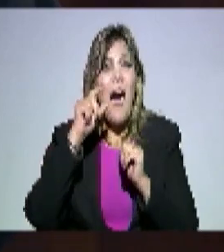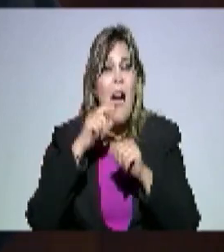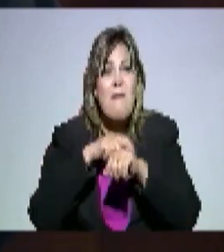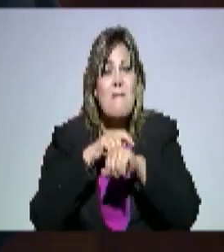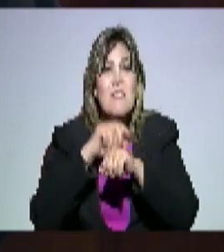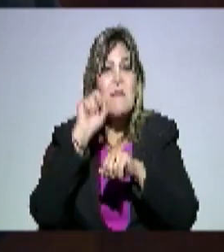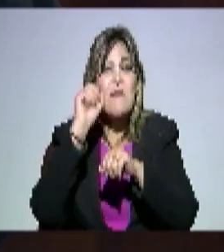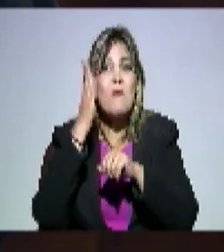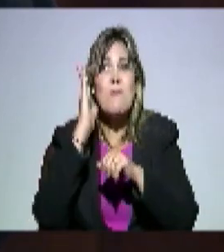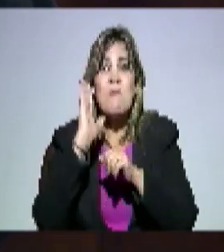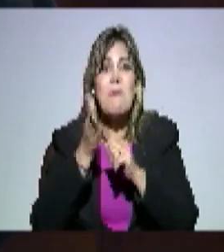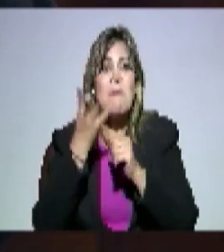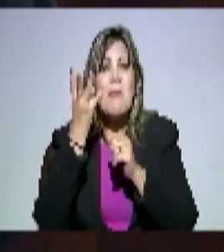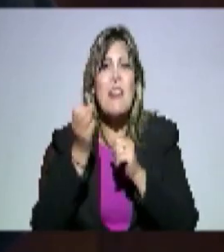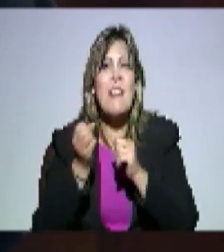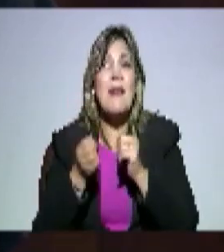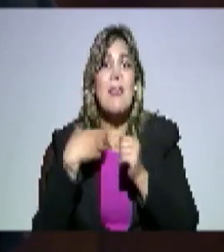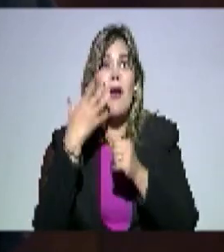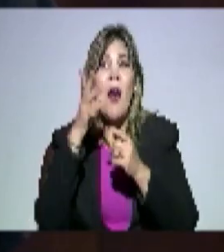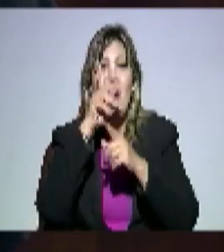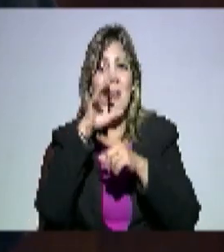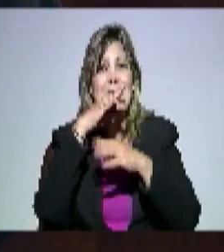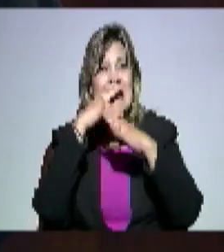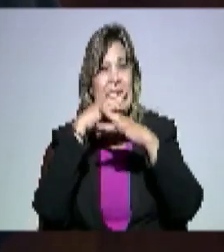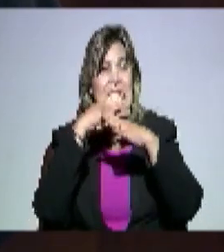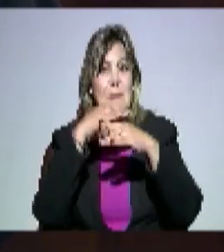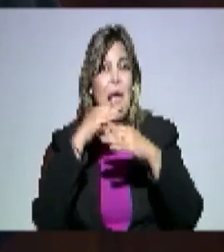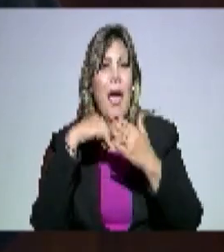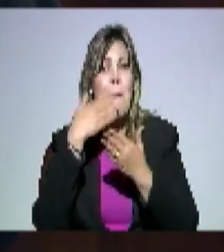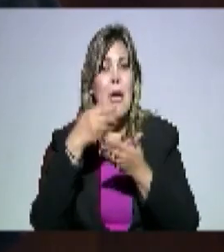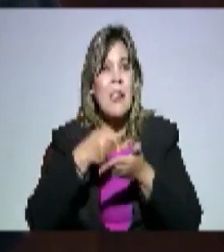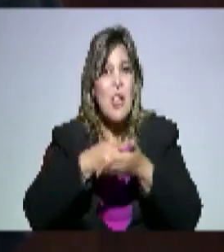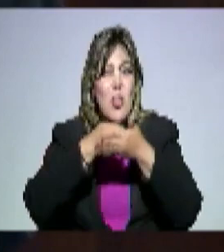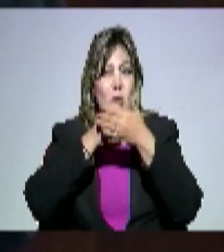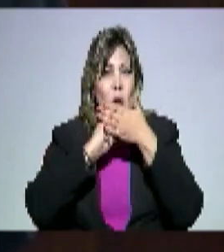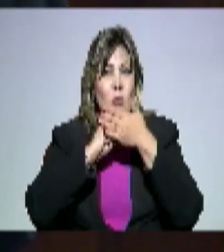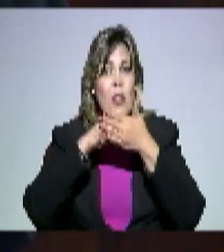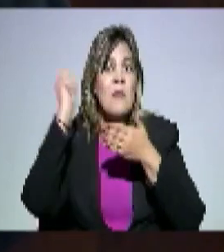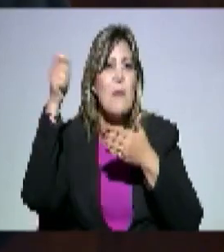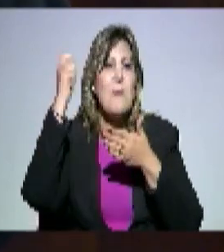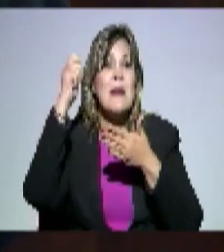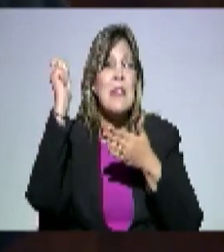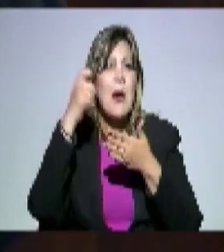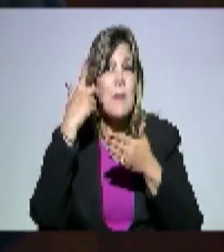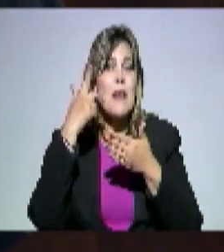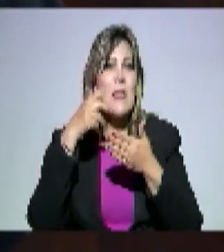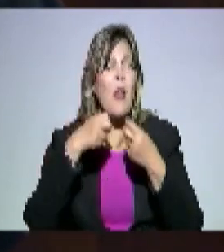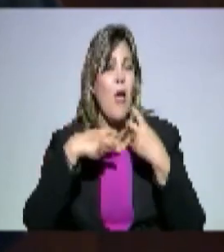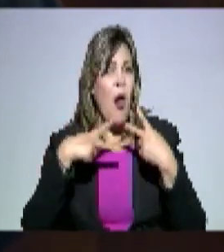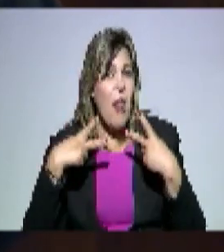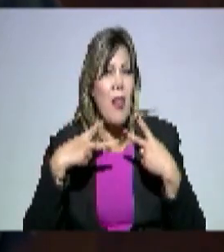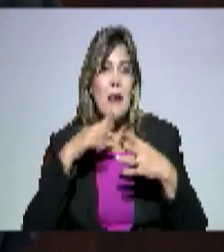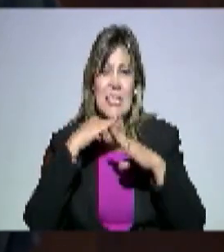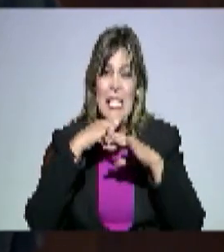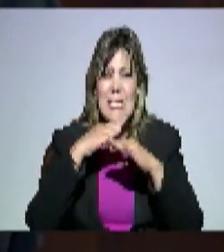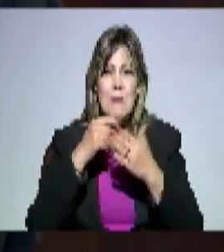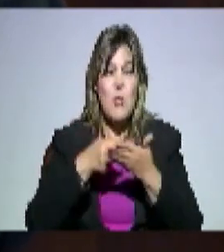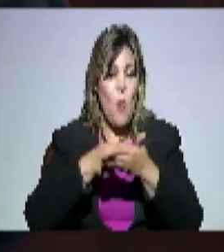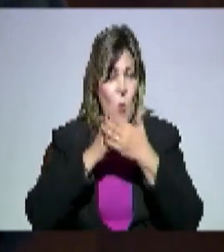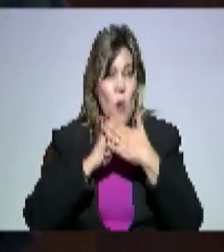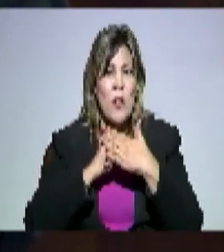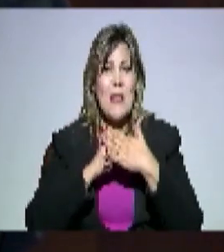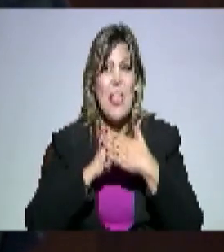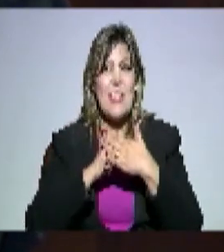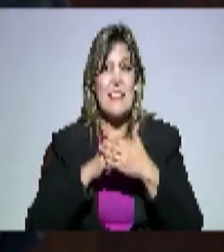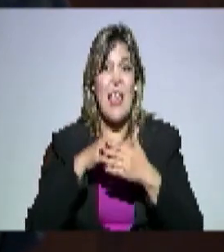التسبيحه خلص التسبيحه يقوم مصلي القداس وفي كل دول بيصلي المزامير بتاعته خلص التسبيحه وخلص القداس